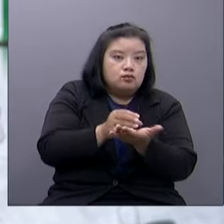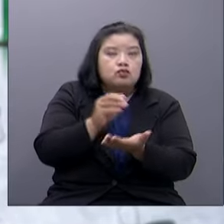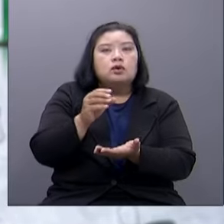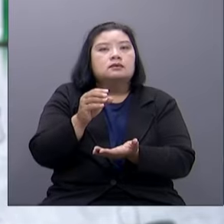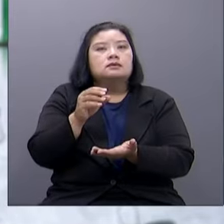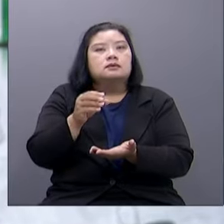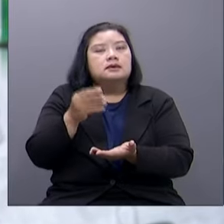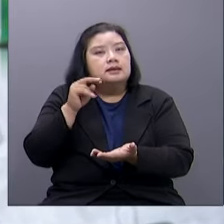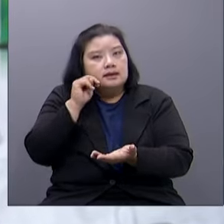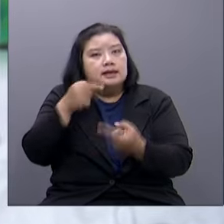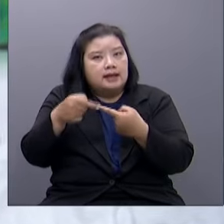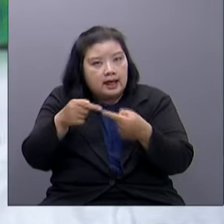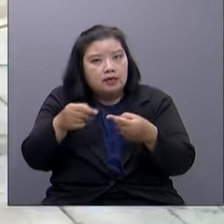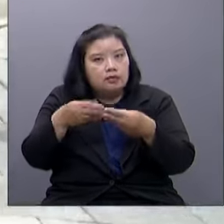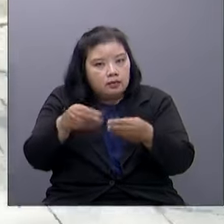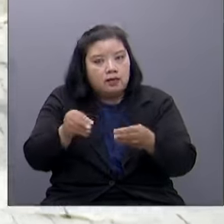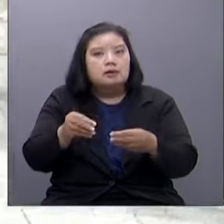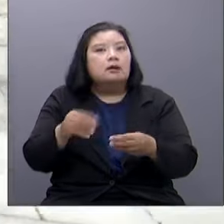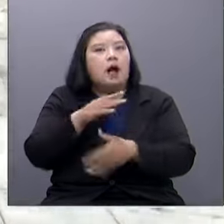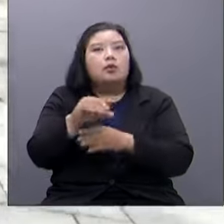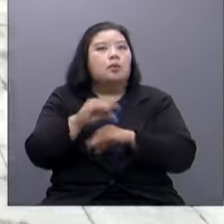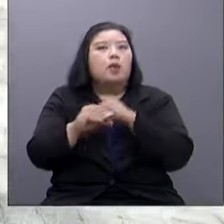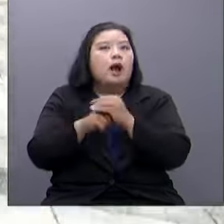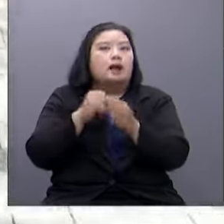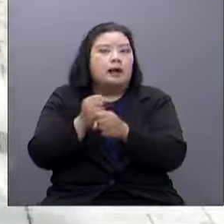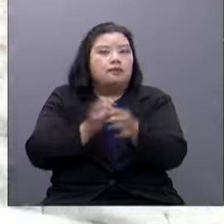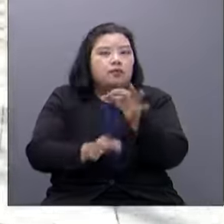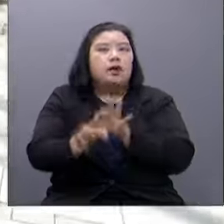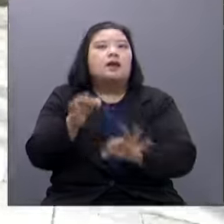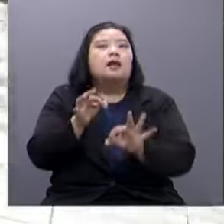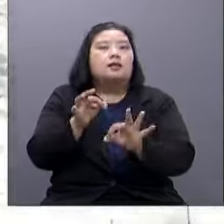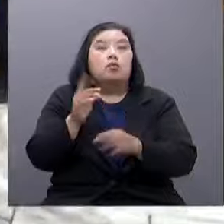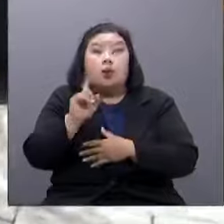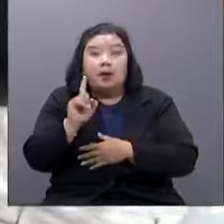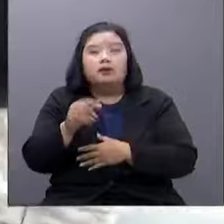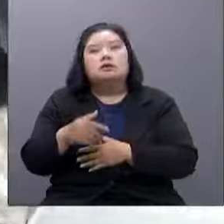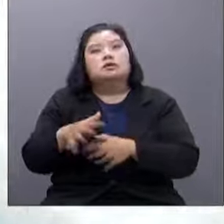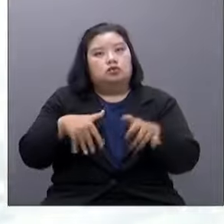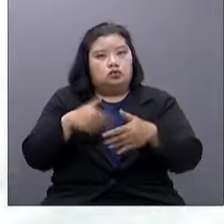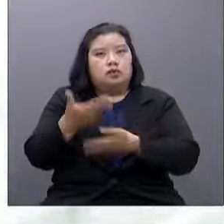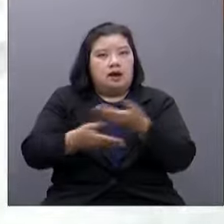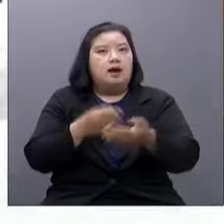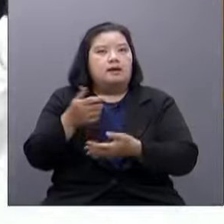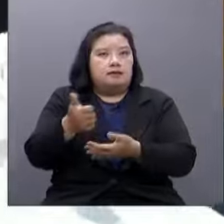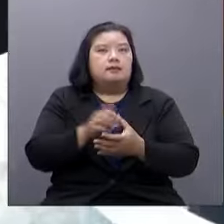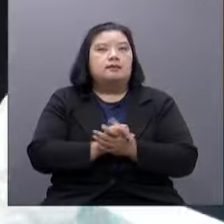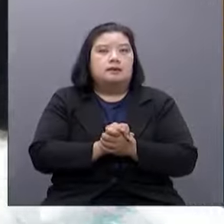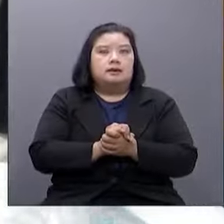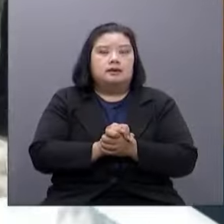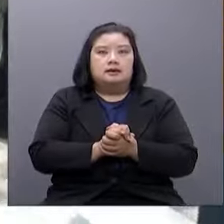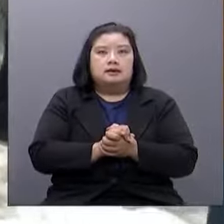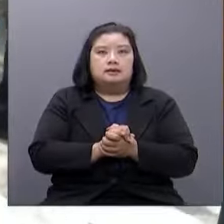ไว้มาขายกับเทศบาลค่ะเขามีโครงการให้ทางชุมชนได้เอามาขายไม่ต้องใช้ร